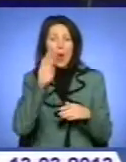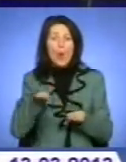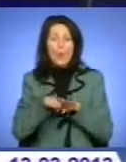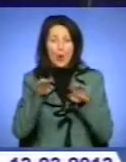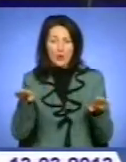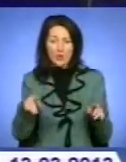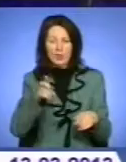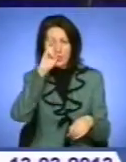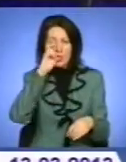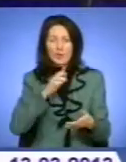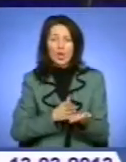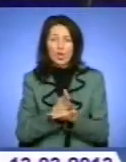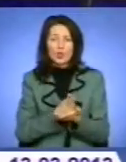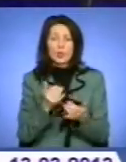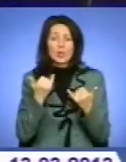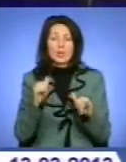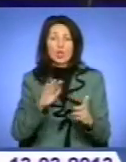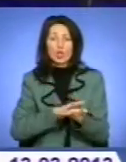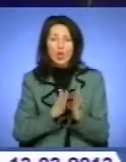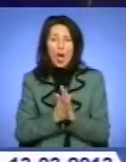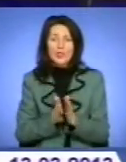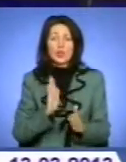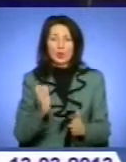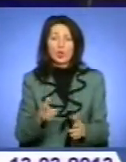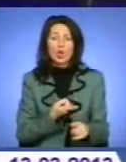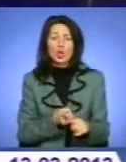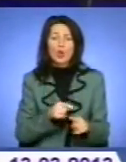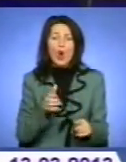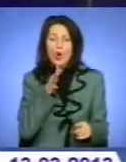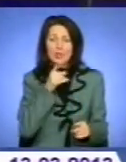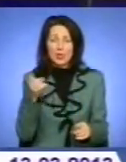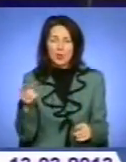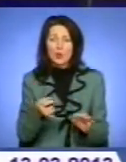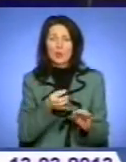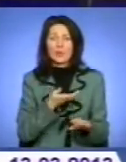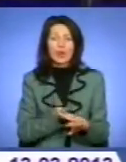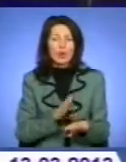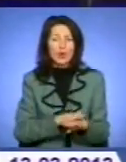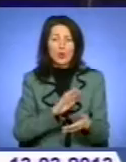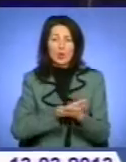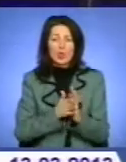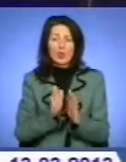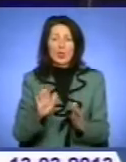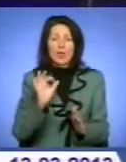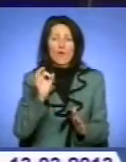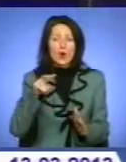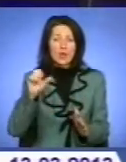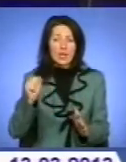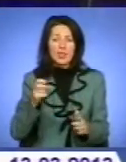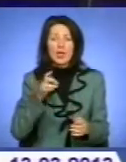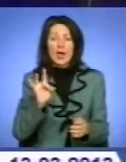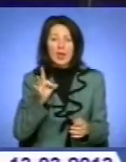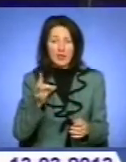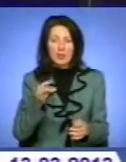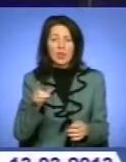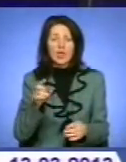з надзвичайних ситуацій прогнозують, цього сезону найскладнішою буде ситуація у Волинській, Рівненській, Чернігівській, Тернопільській